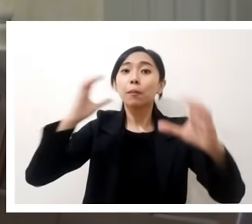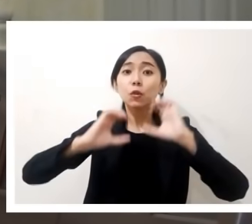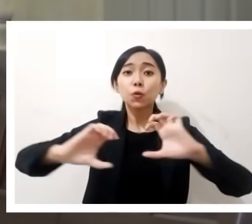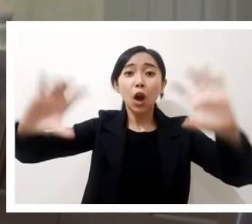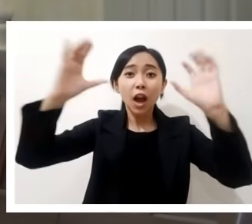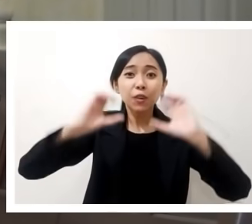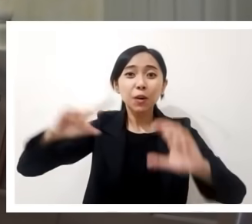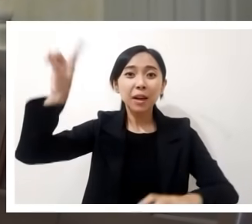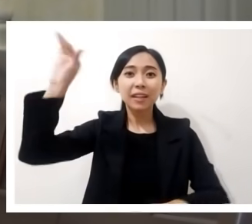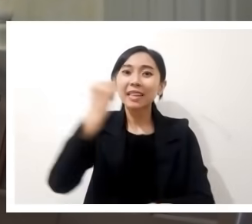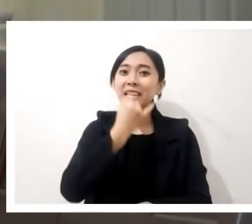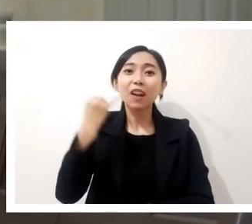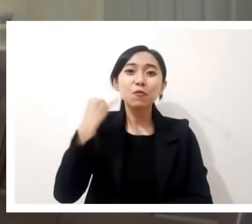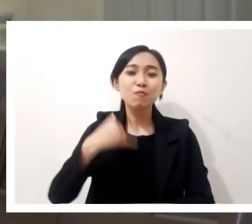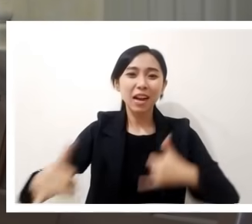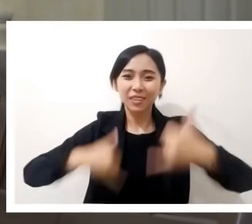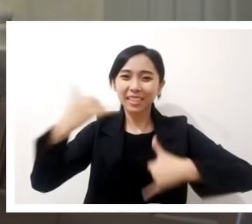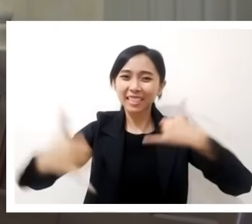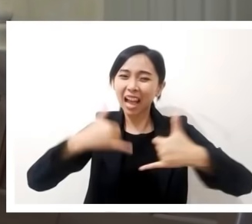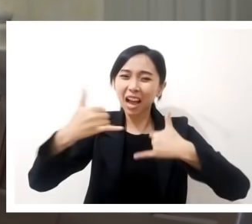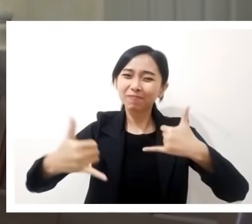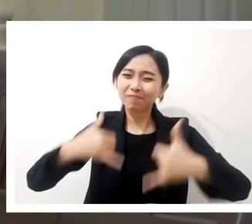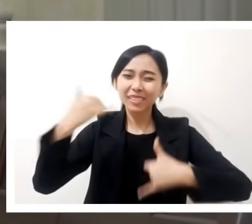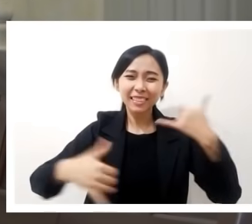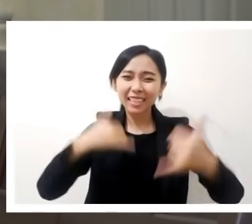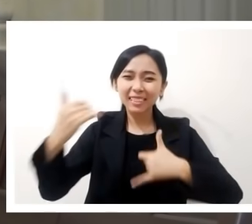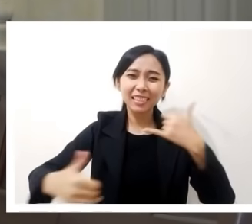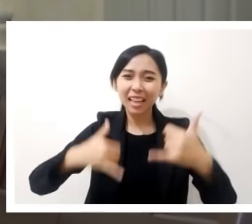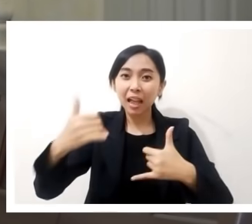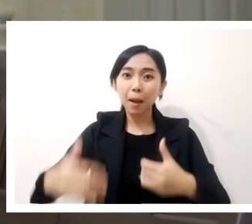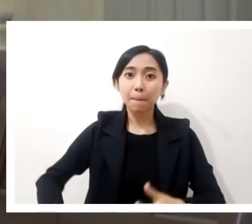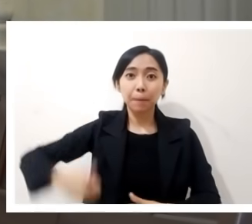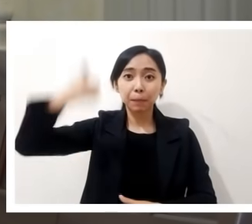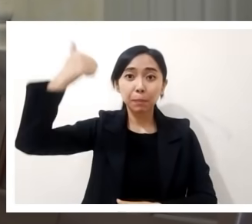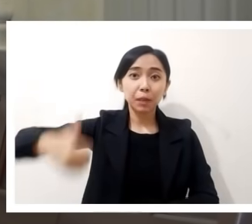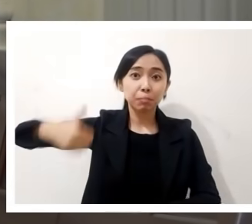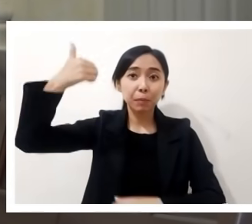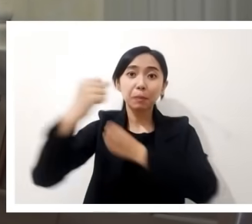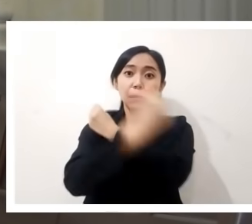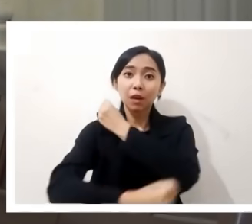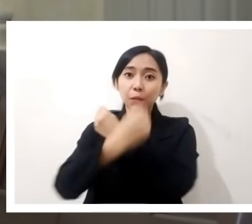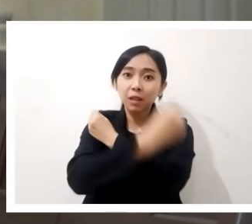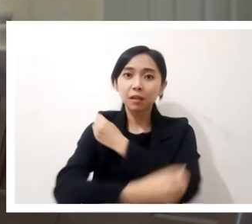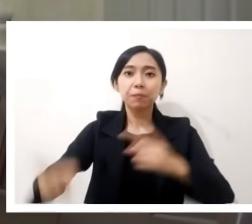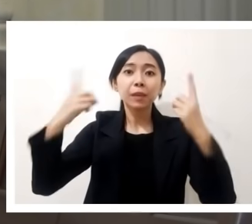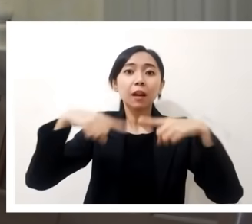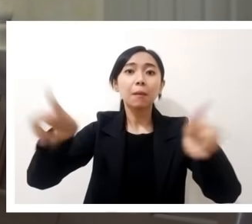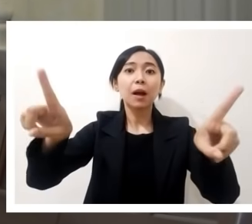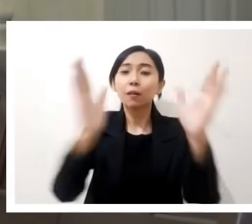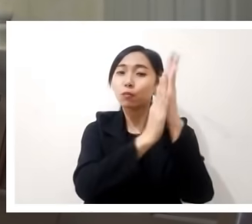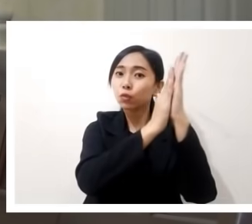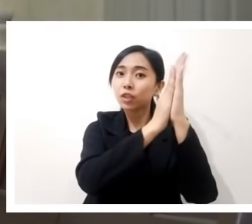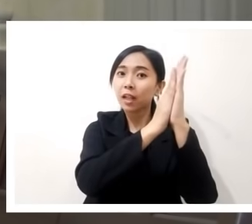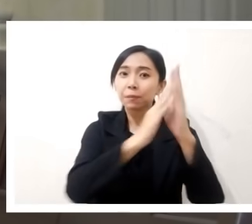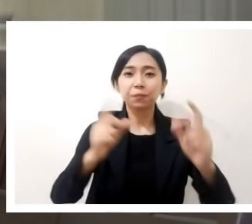Yakub dengan sukacita, bersukarialah tentang pemimpin bangsa-bangsa. Kabarkanlah, pujilah, dan